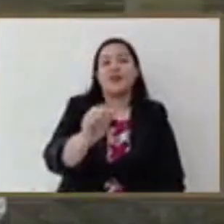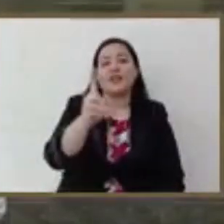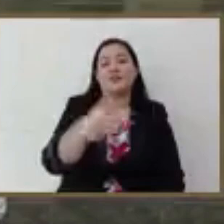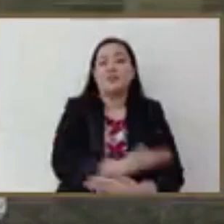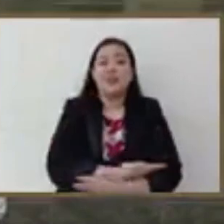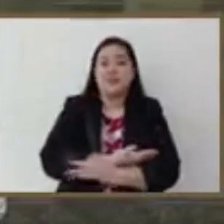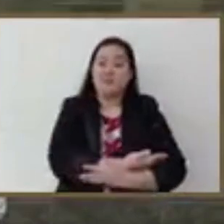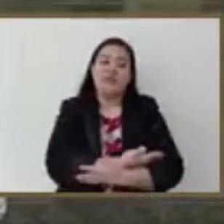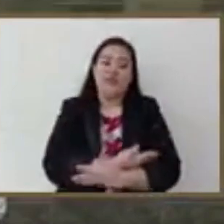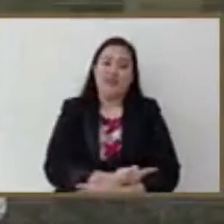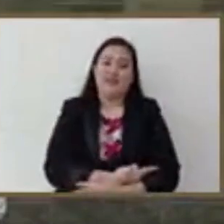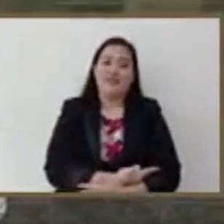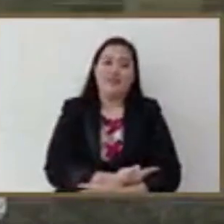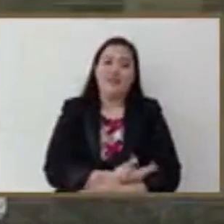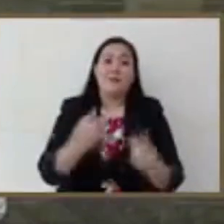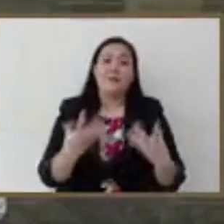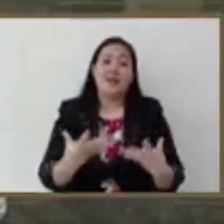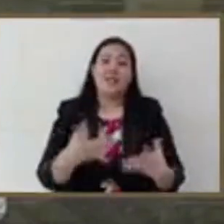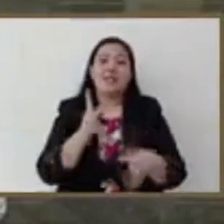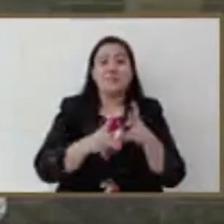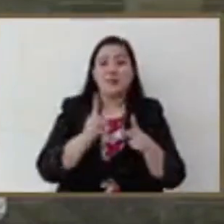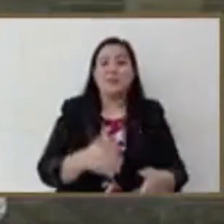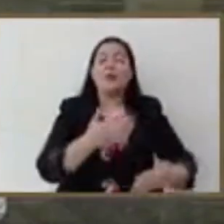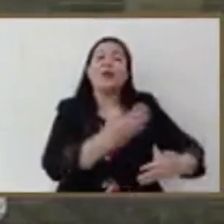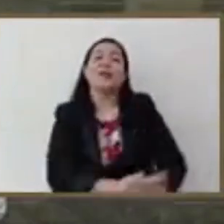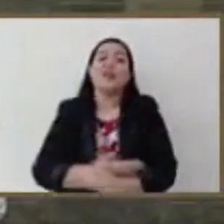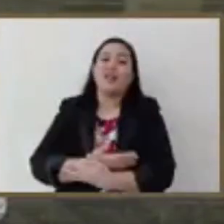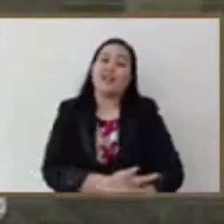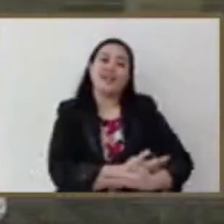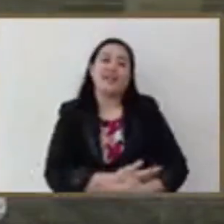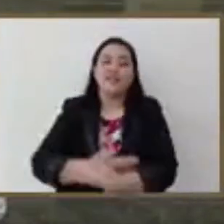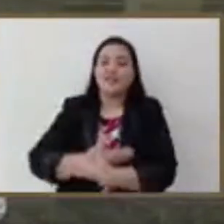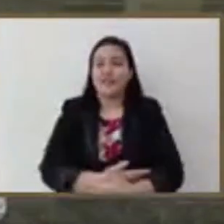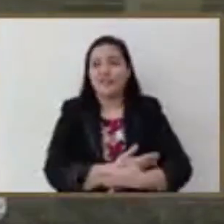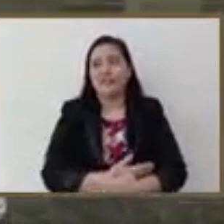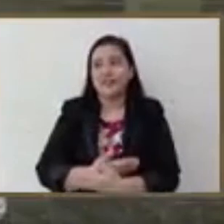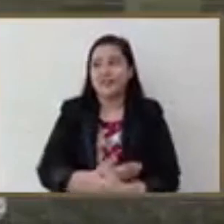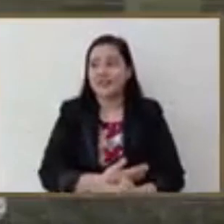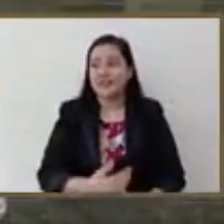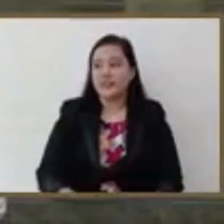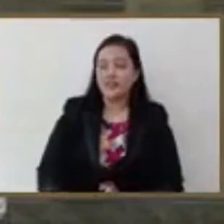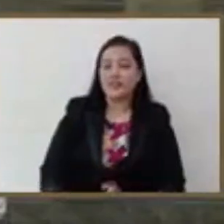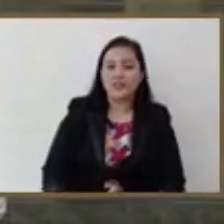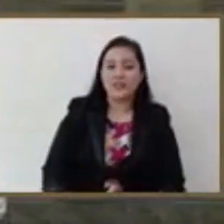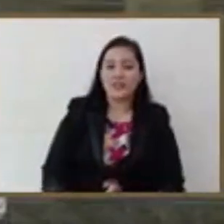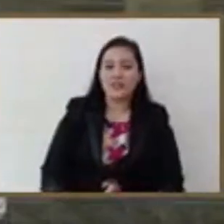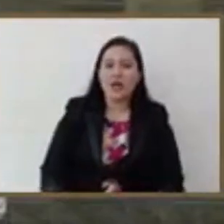si Simeon, sasabihin, umalis ka nga dyan. Sa akin yan.